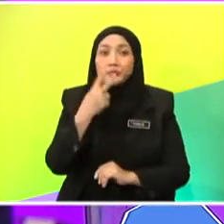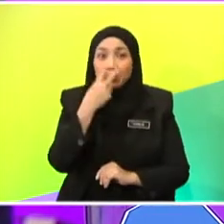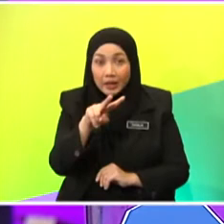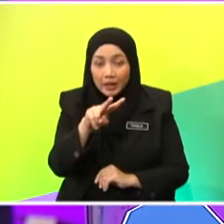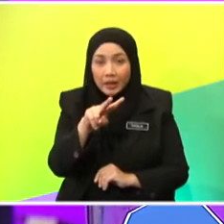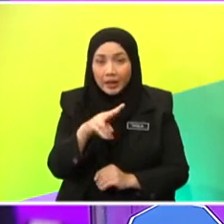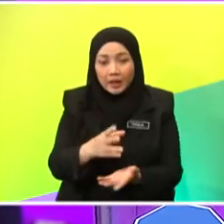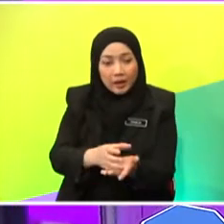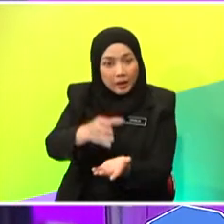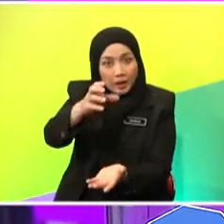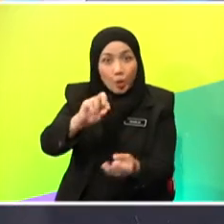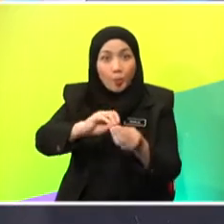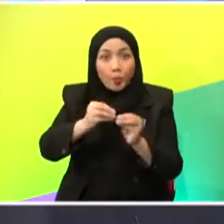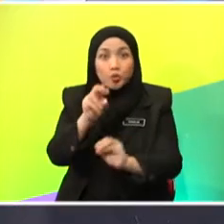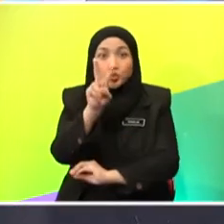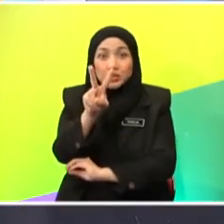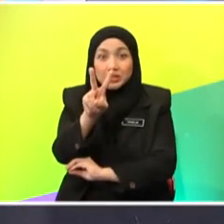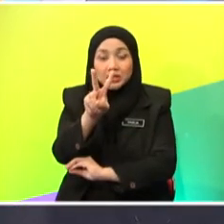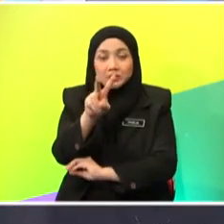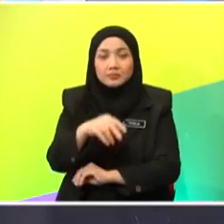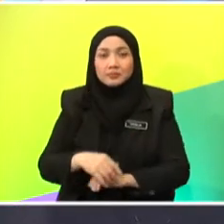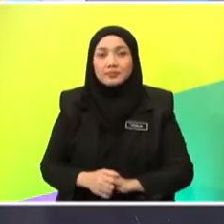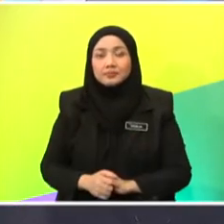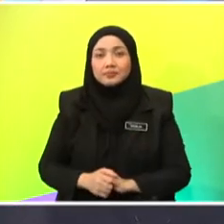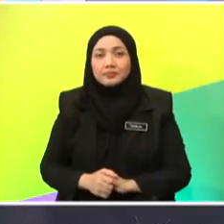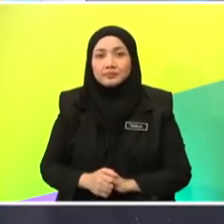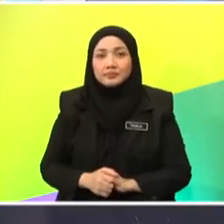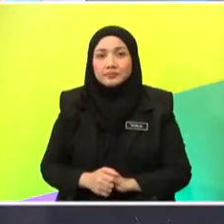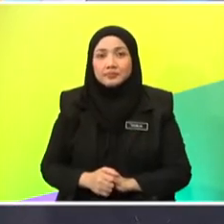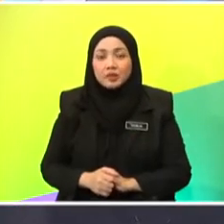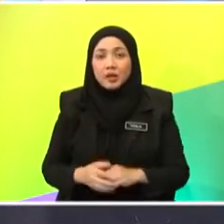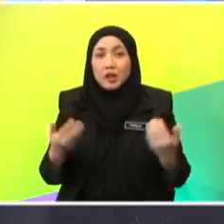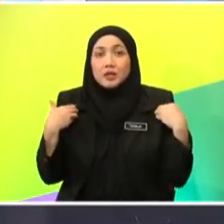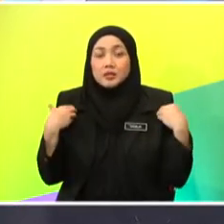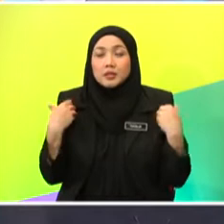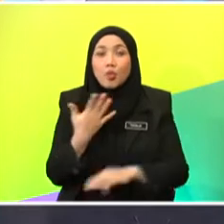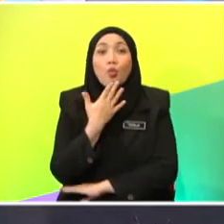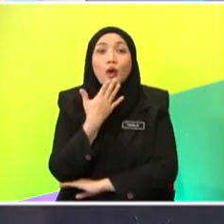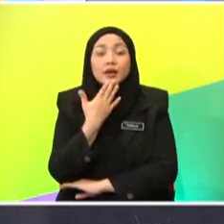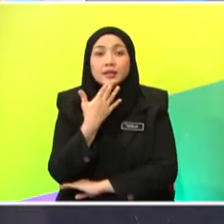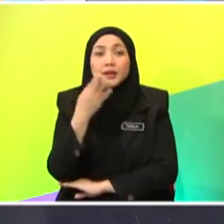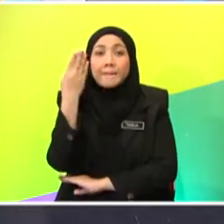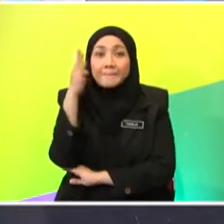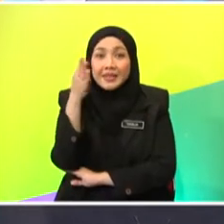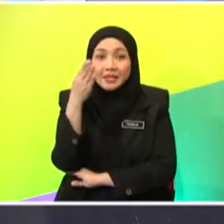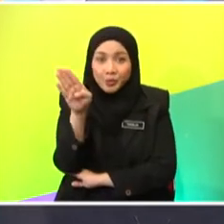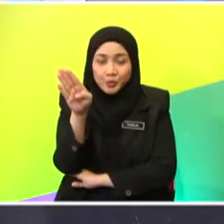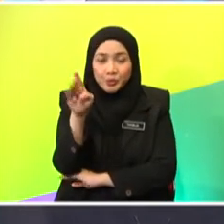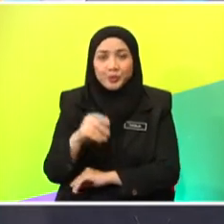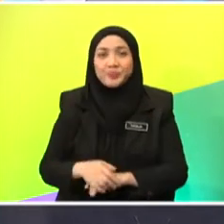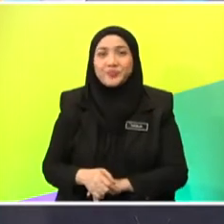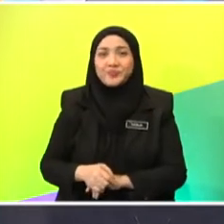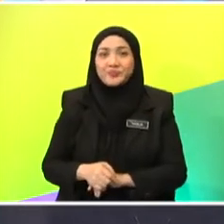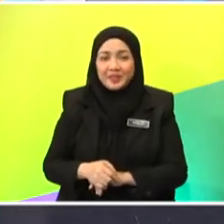Malang yang kedua oke menantu ini balai nasi gule kaitkan dengan warna biru keju